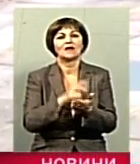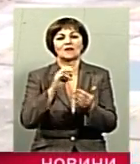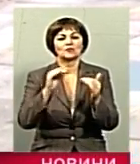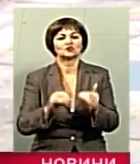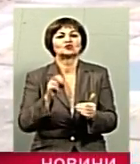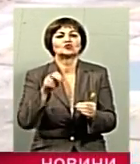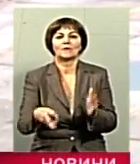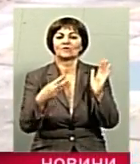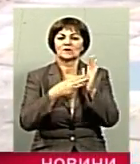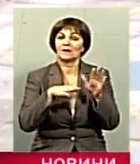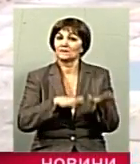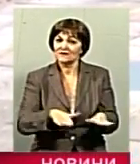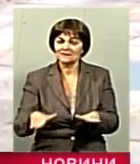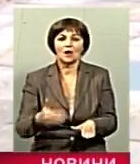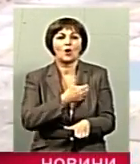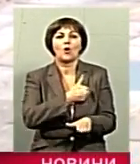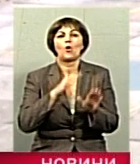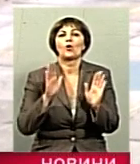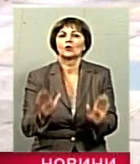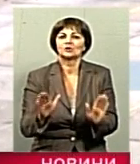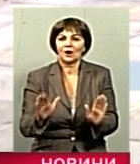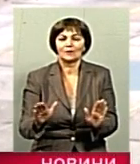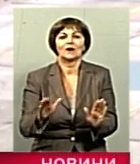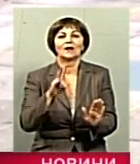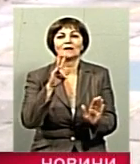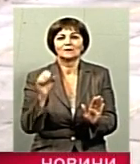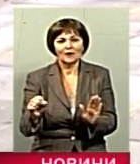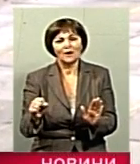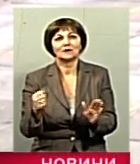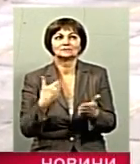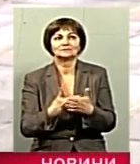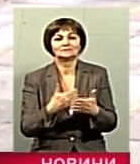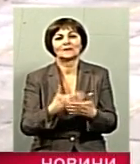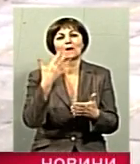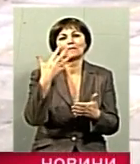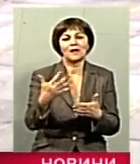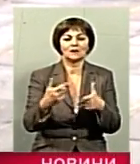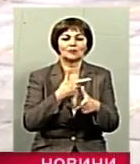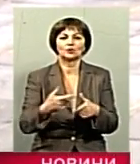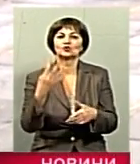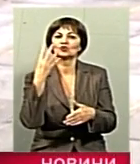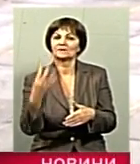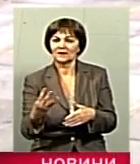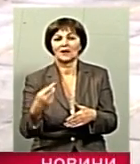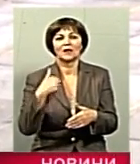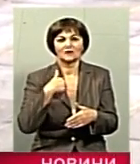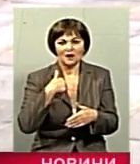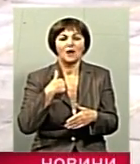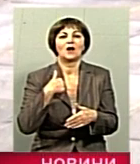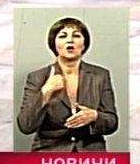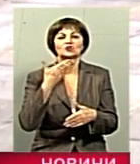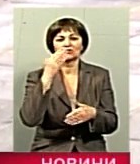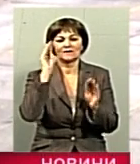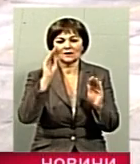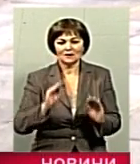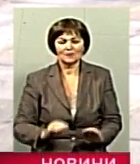8 місце, ну, хоча б на, ну, десь на 5 або 4, тому що я читав регламент, і там